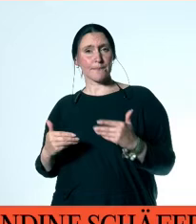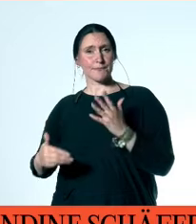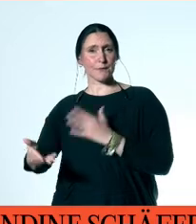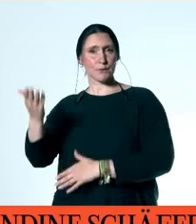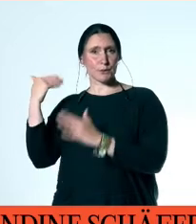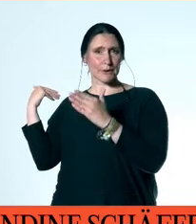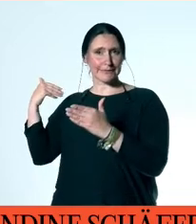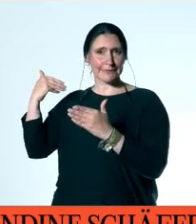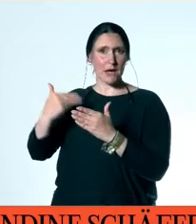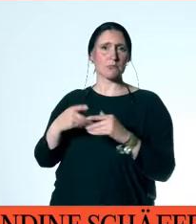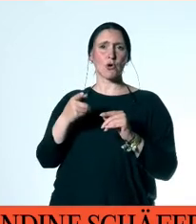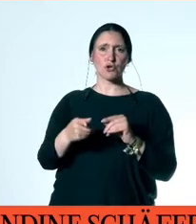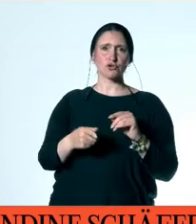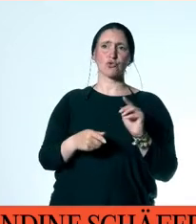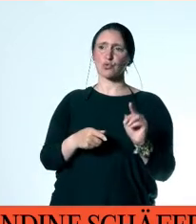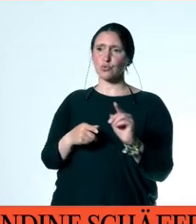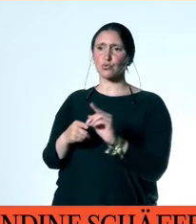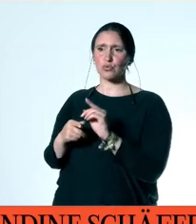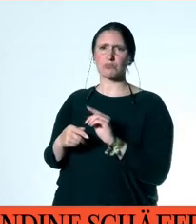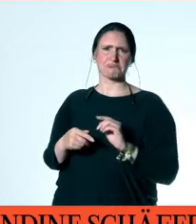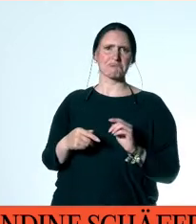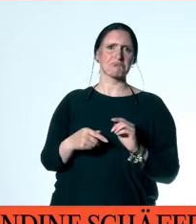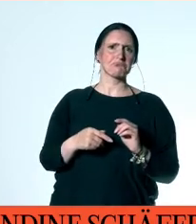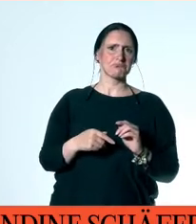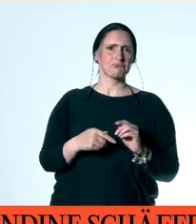Und ich glaube, wir haben im Laufe der Zeit auch gelernt,